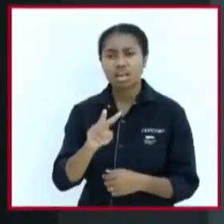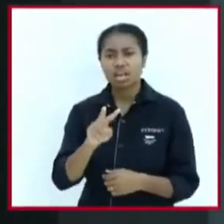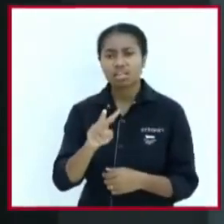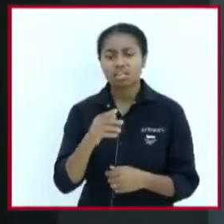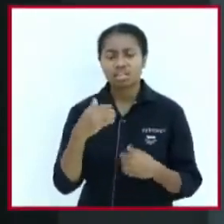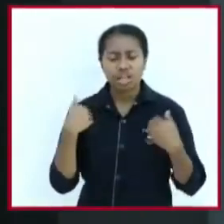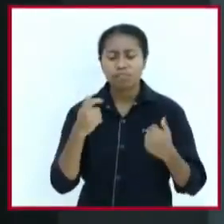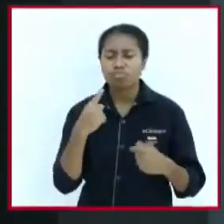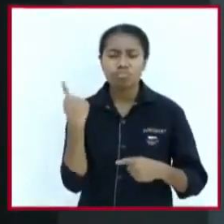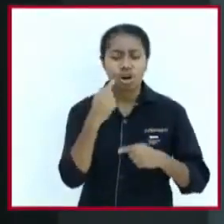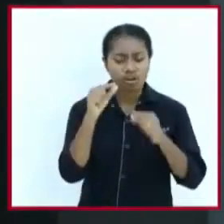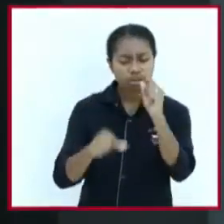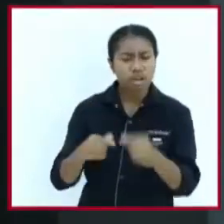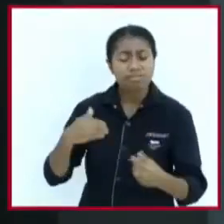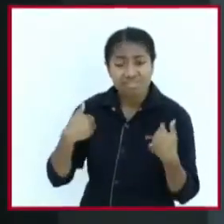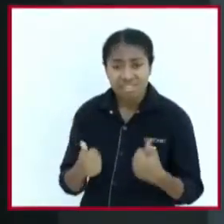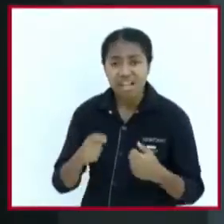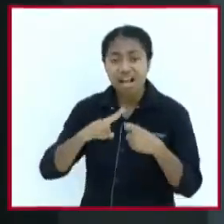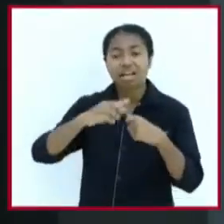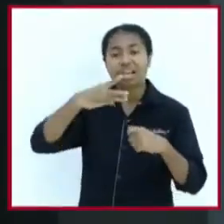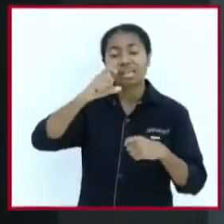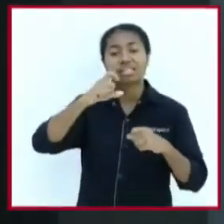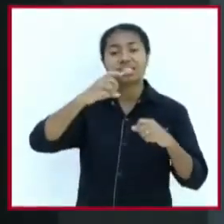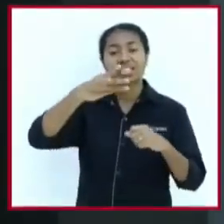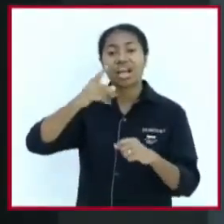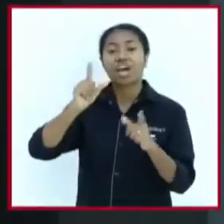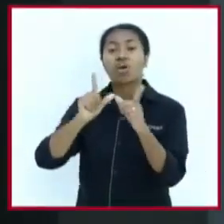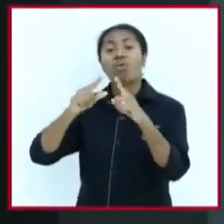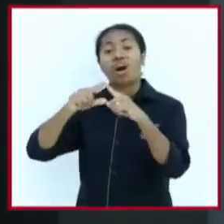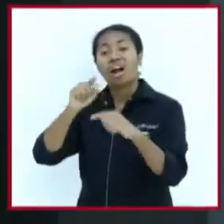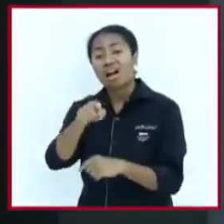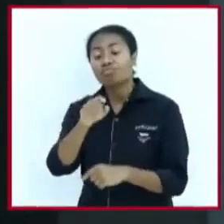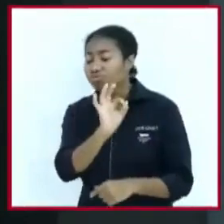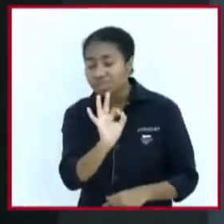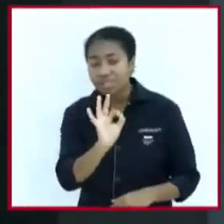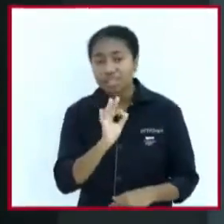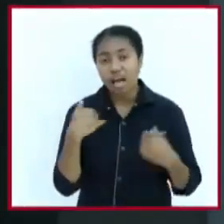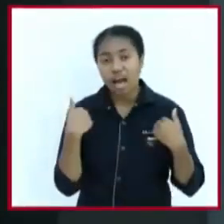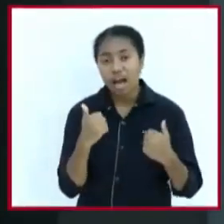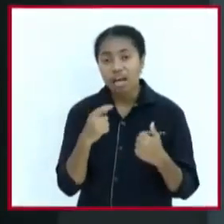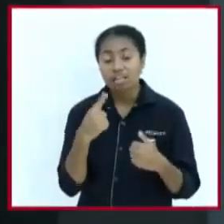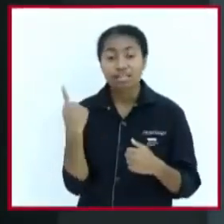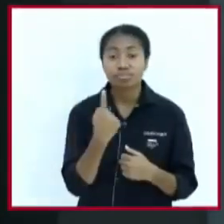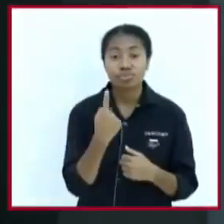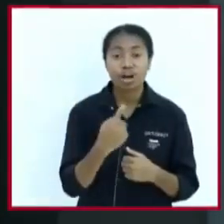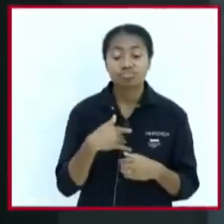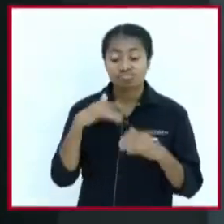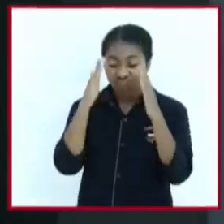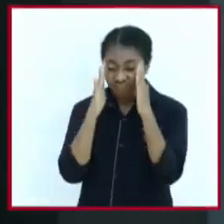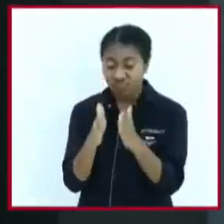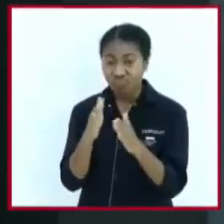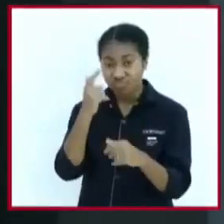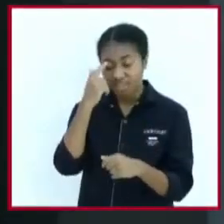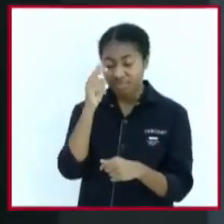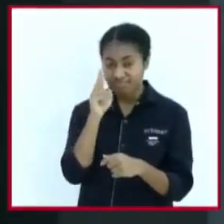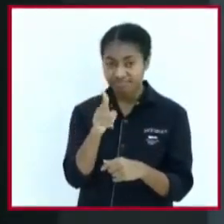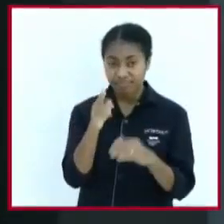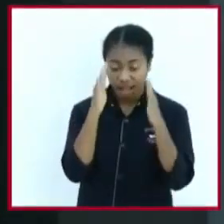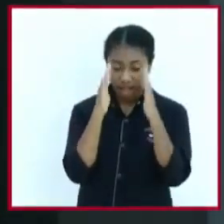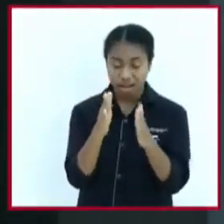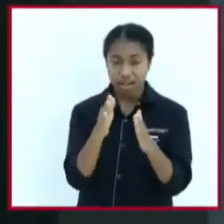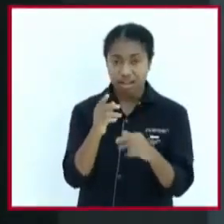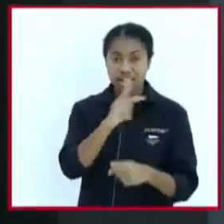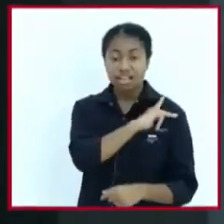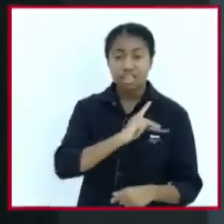mengecewakan kamu jangan lihat pemimpin-pemimpin Kristen itu bisa mengecewakan kamu Arahkan matamu pada Kristus yang tak mungkin